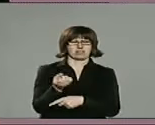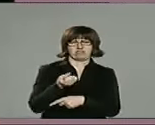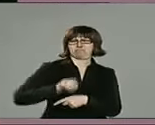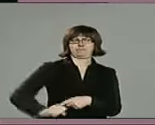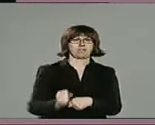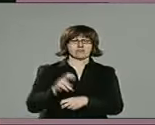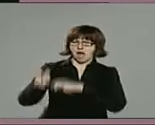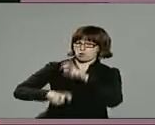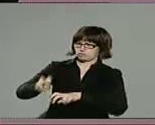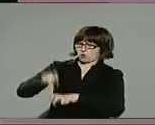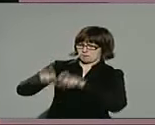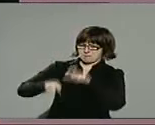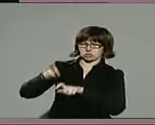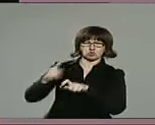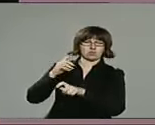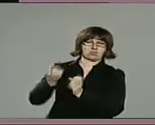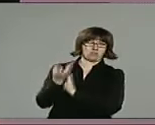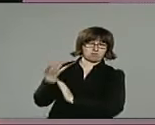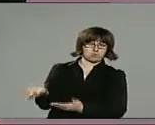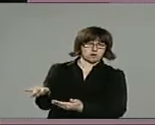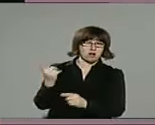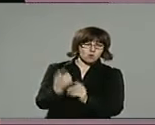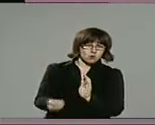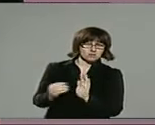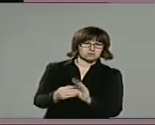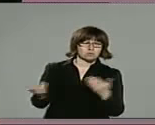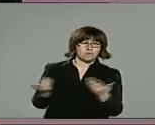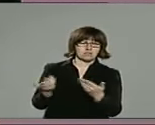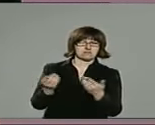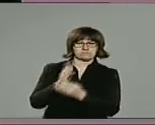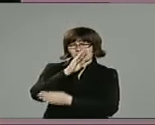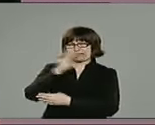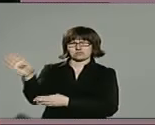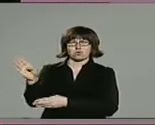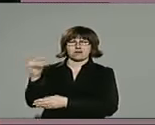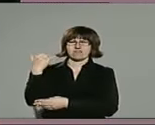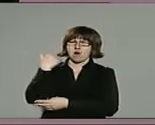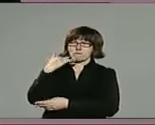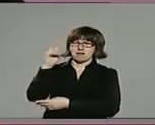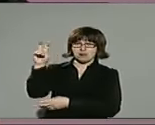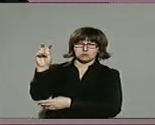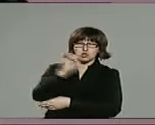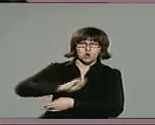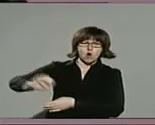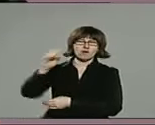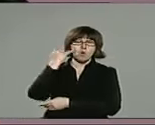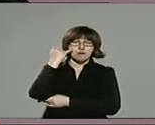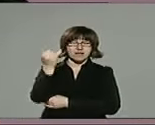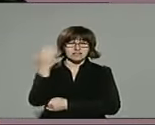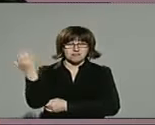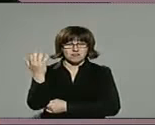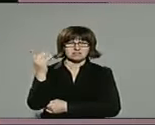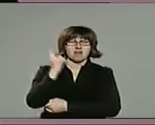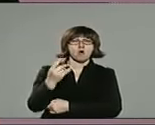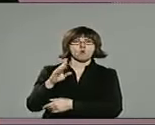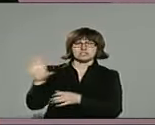rücksichtslose Ausbeutung von Mensch und Natur und übrigens auch in Richtung Frau Merkel. Die europäische Idee stellt